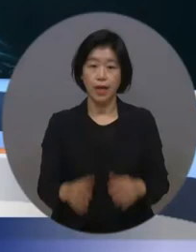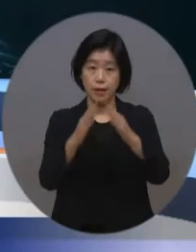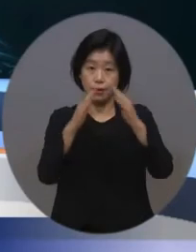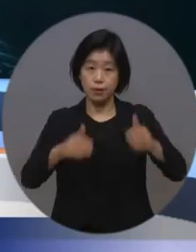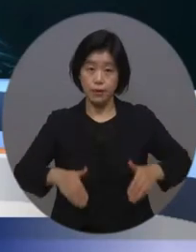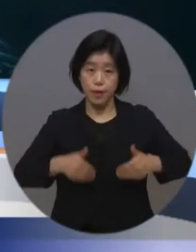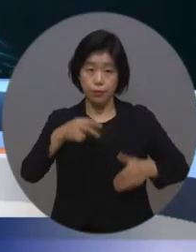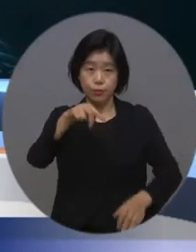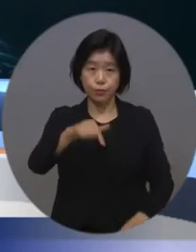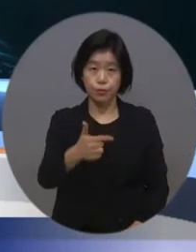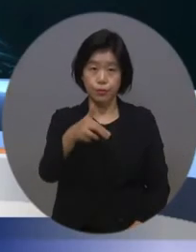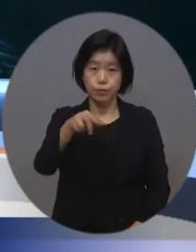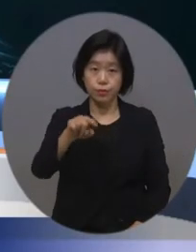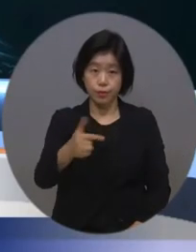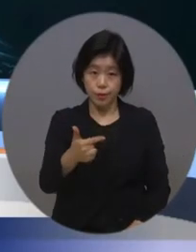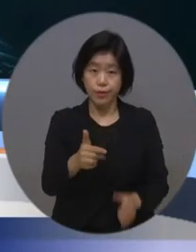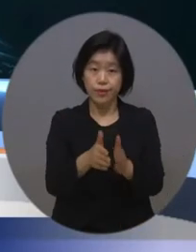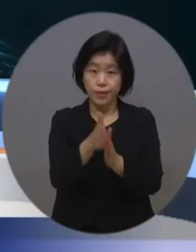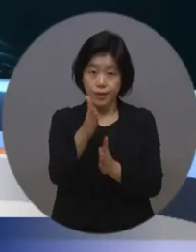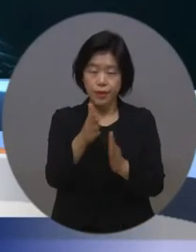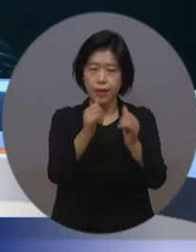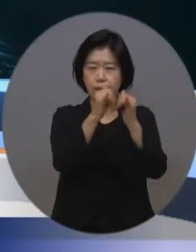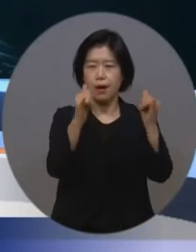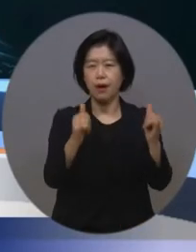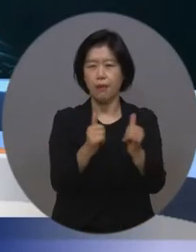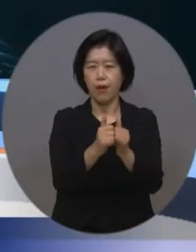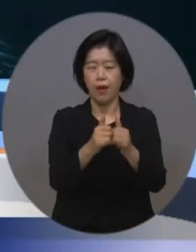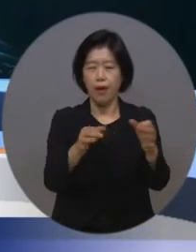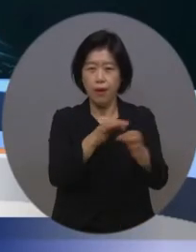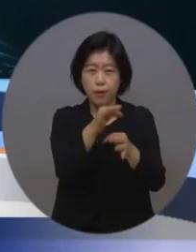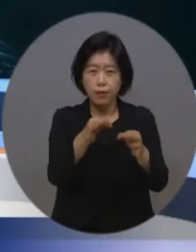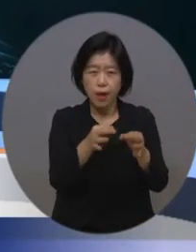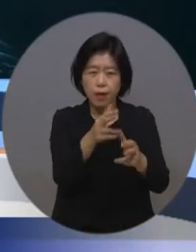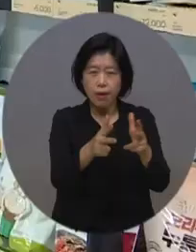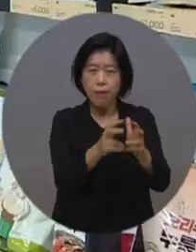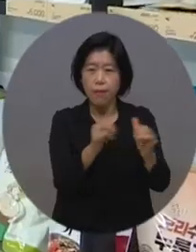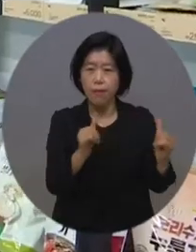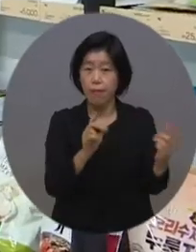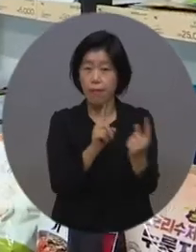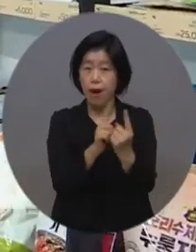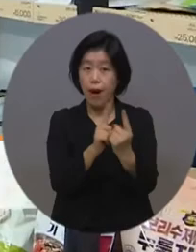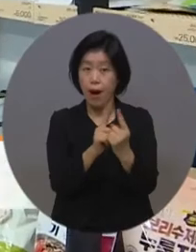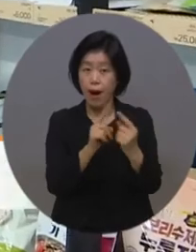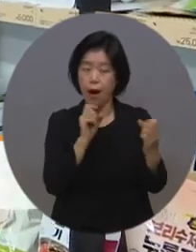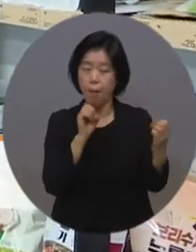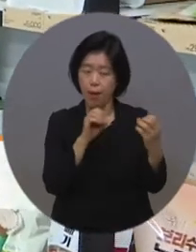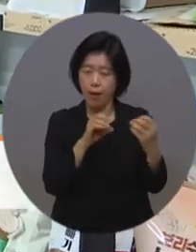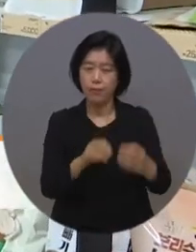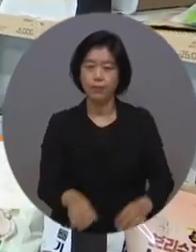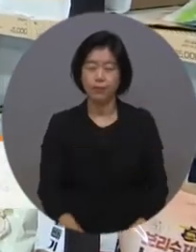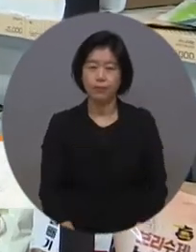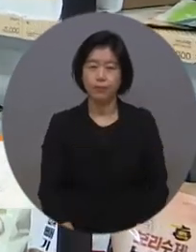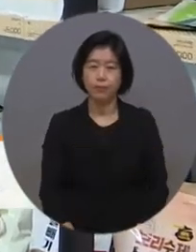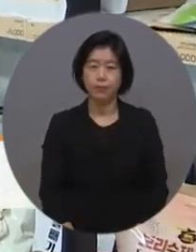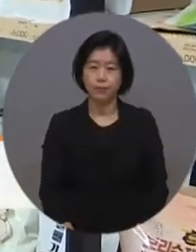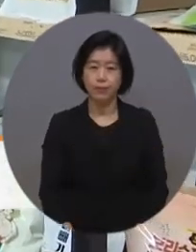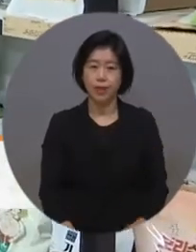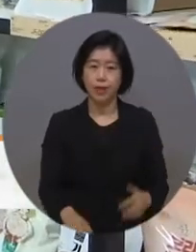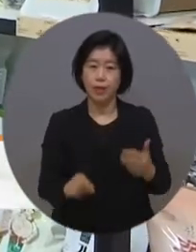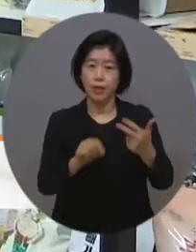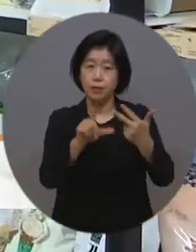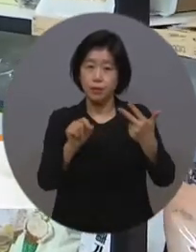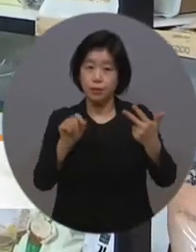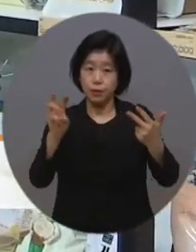사회적 경제 기업인의 현장 이야기를 듣는 시간을 마련했습니다. 순천시는 지난달 30일 전남